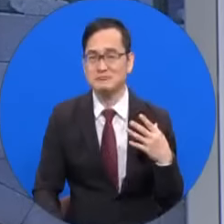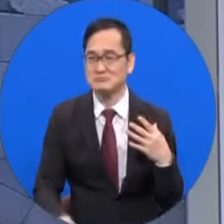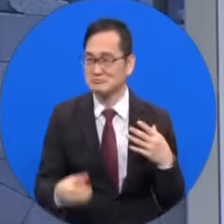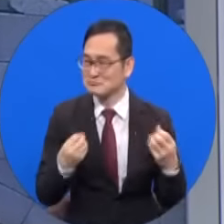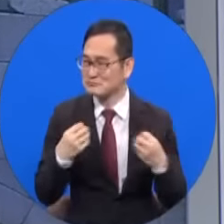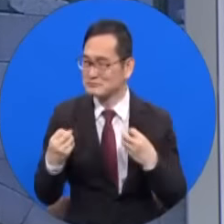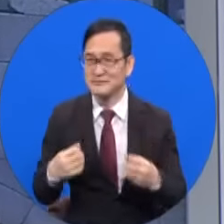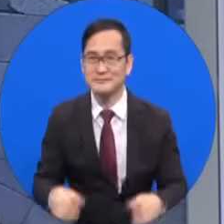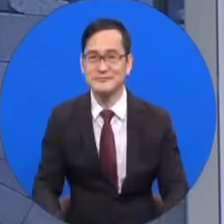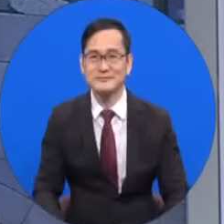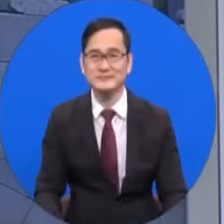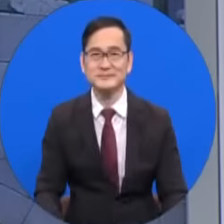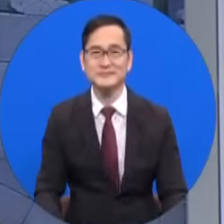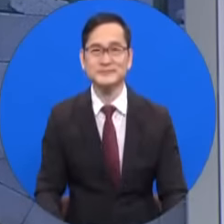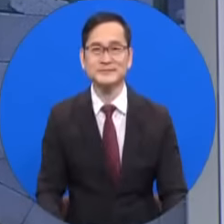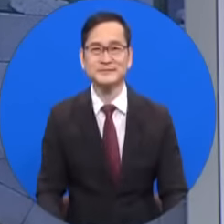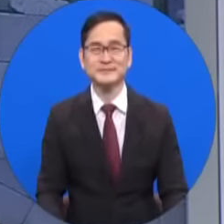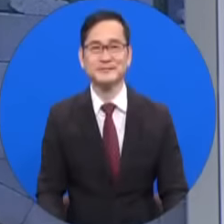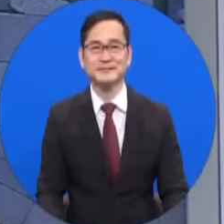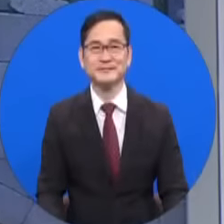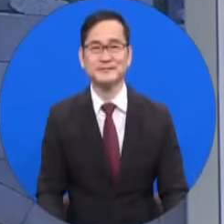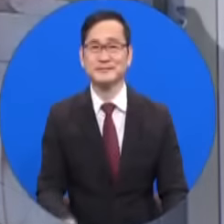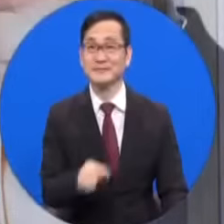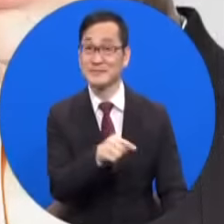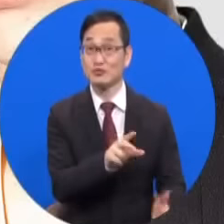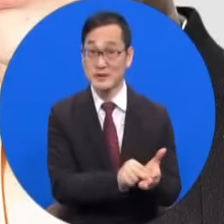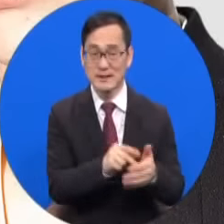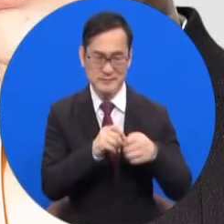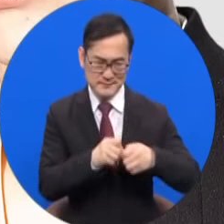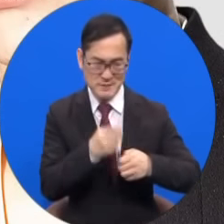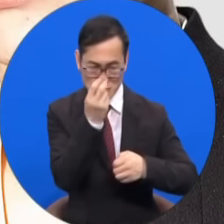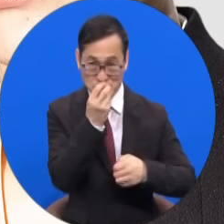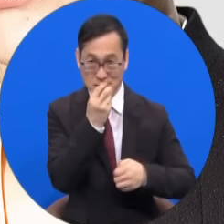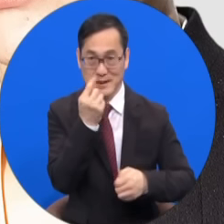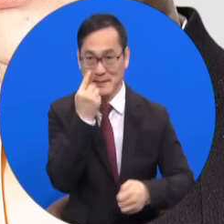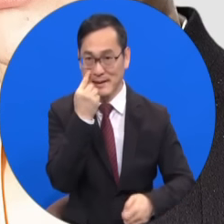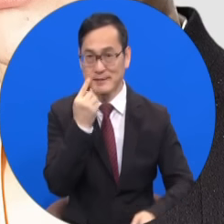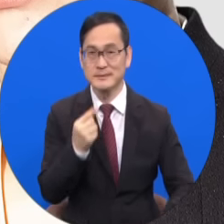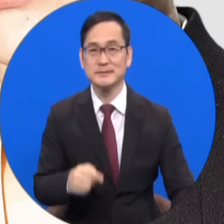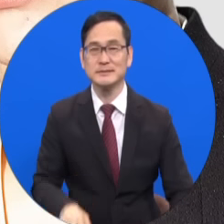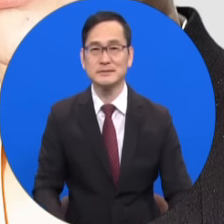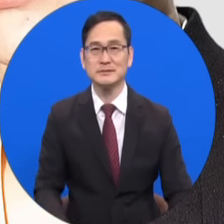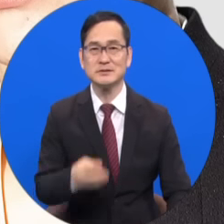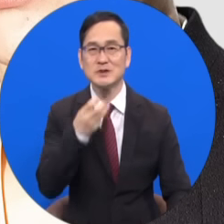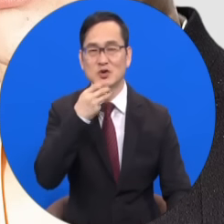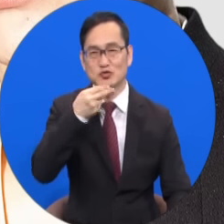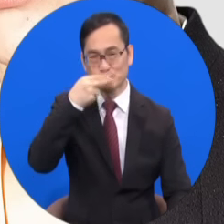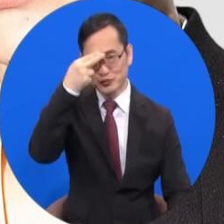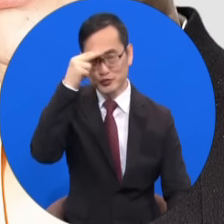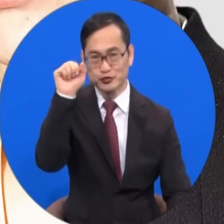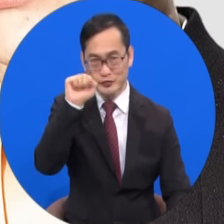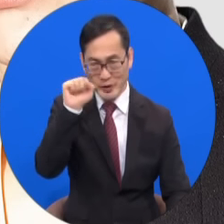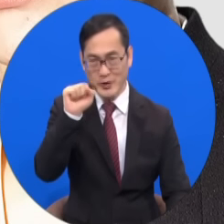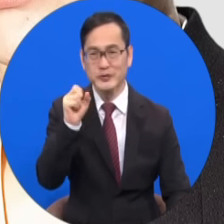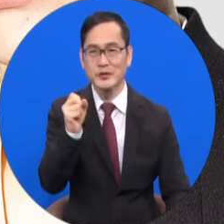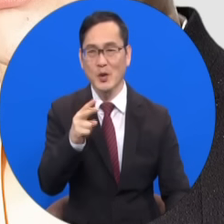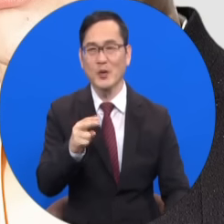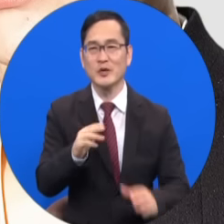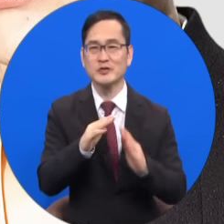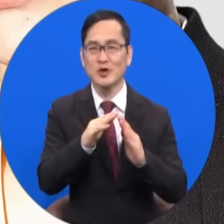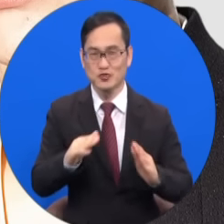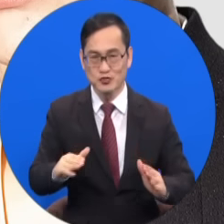관련된 서로 다른 의혹을 수사하게 됐습니다 서울에서 음지 전주에서 전남편 체용 제주에서